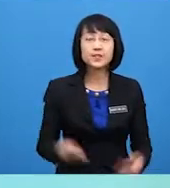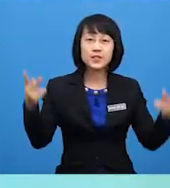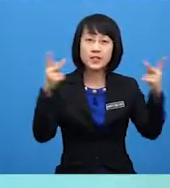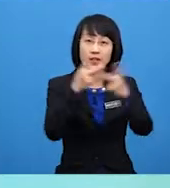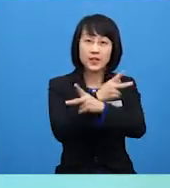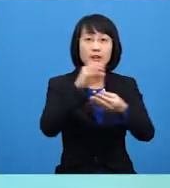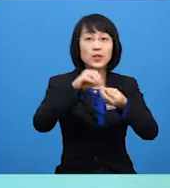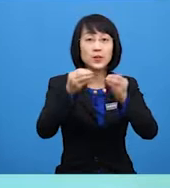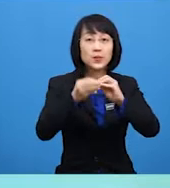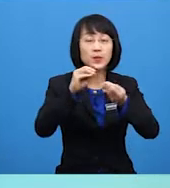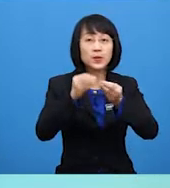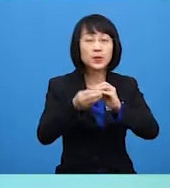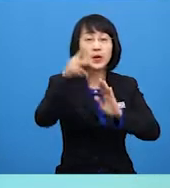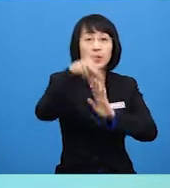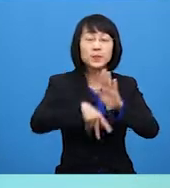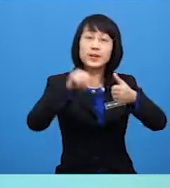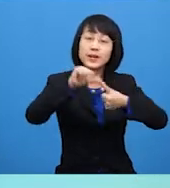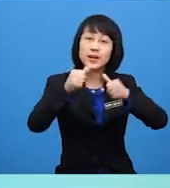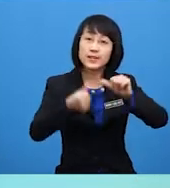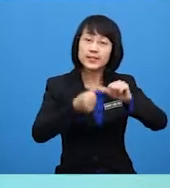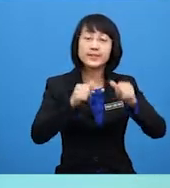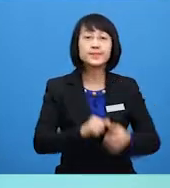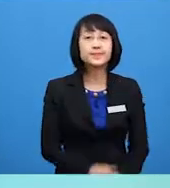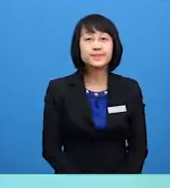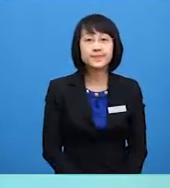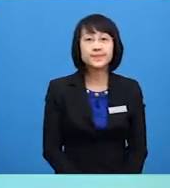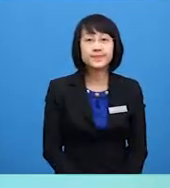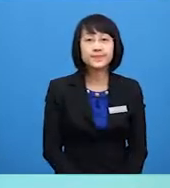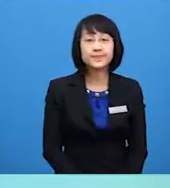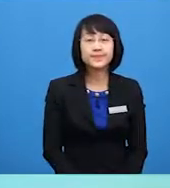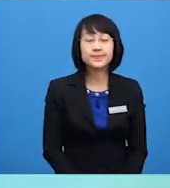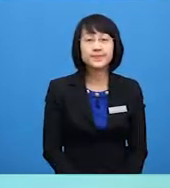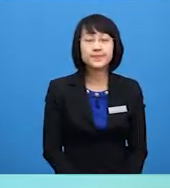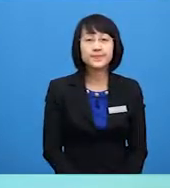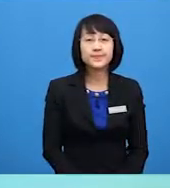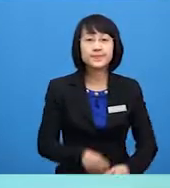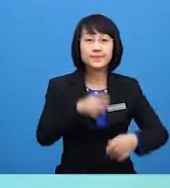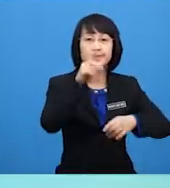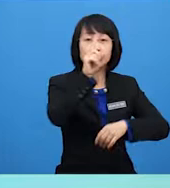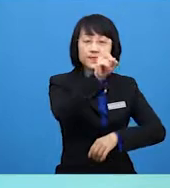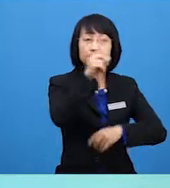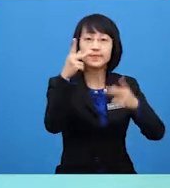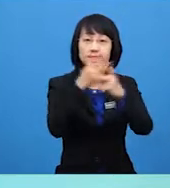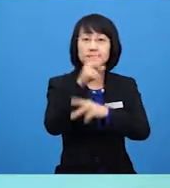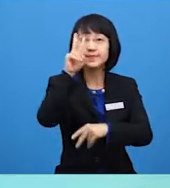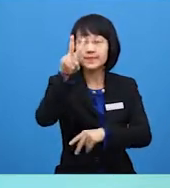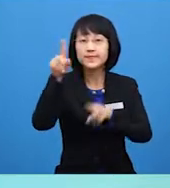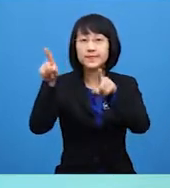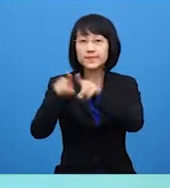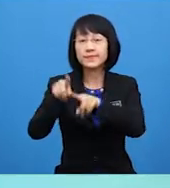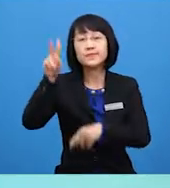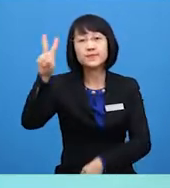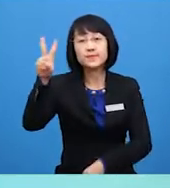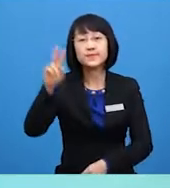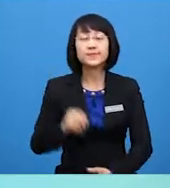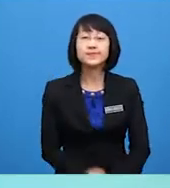darabkan nombor-nombor pengangka, iaitu 1 darab 2 sama dengan 2.